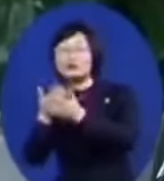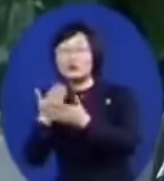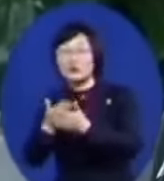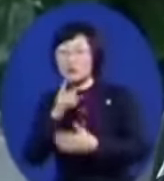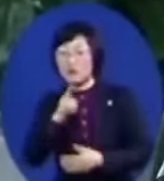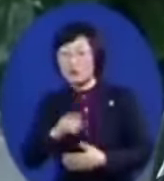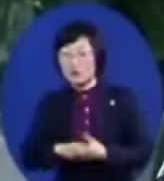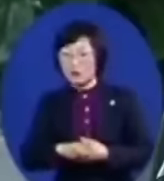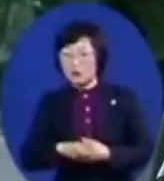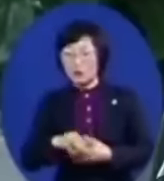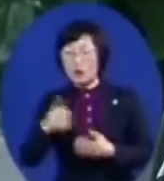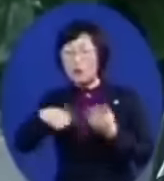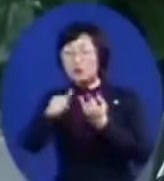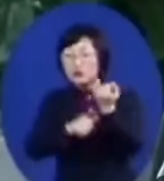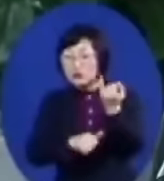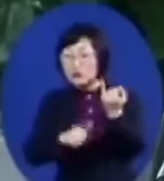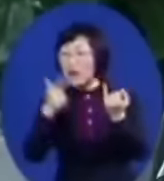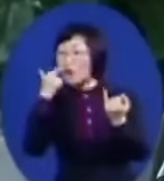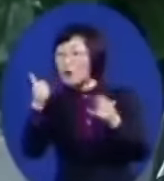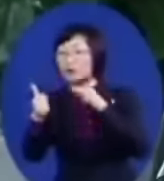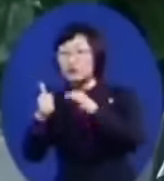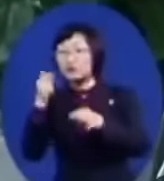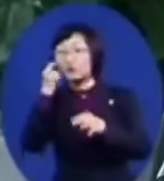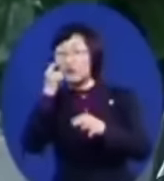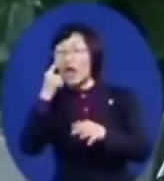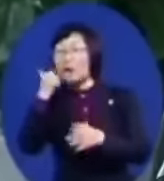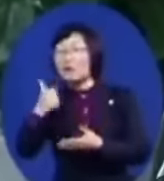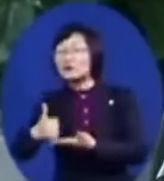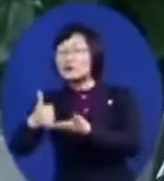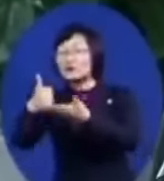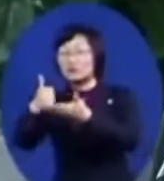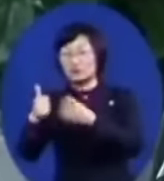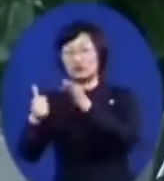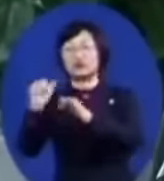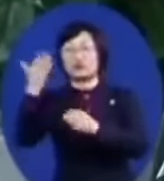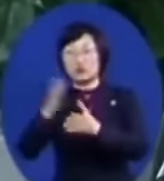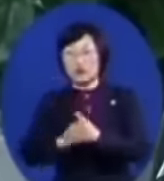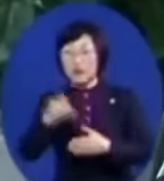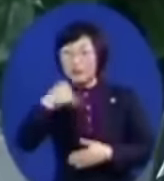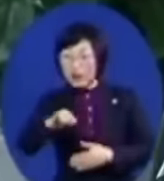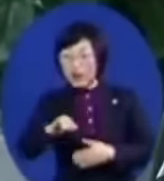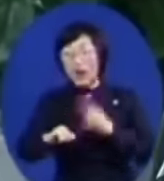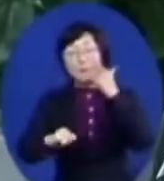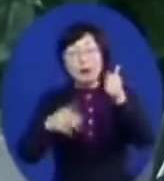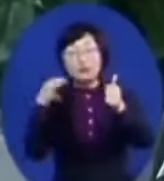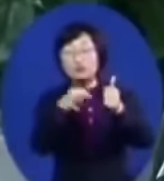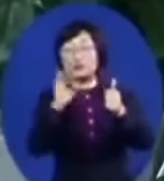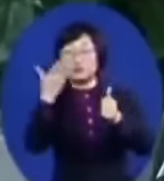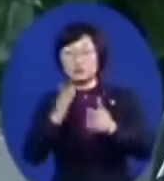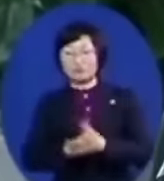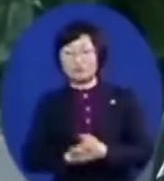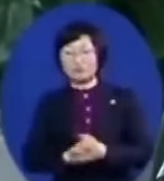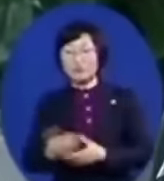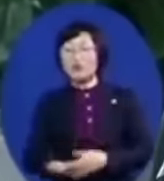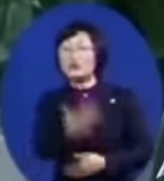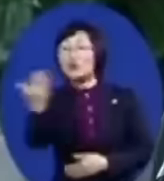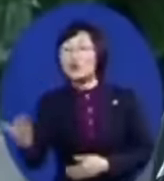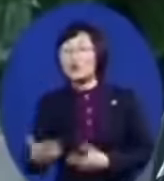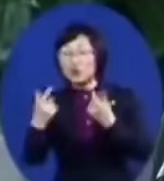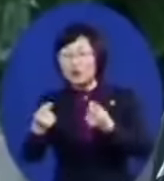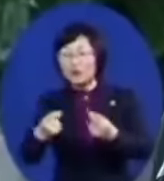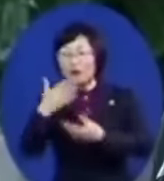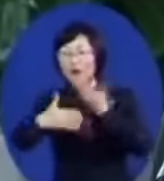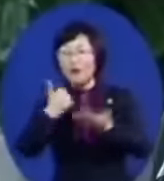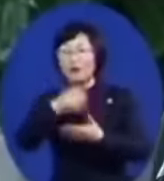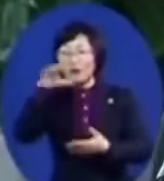며느리는 아빠라고 뭐란다 말이니 아버지를 아버님이라고 말하지. 그럼 딸은 아빠라고 말한다. 그럼 여러분은 우리 하나님